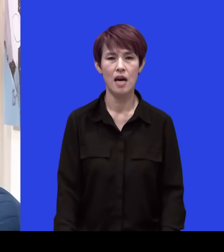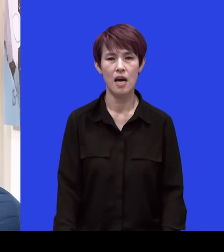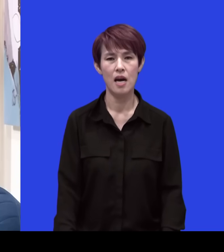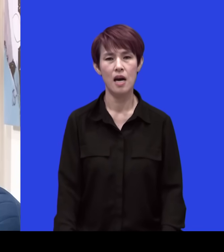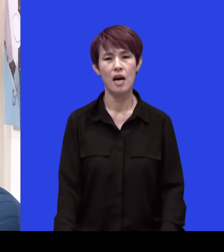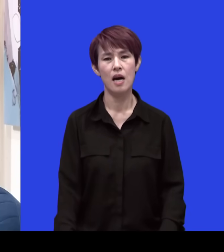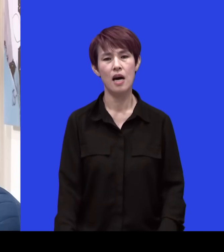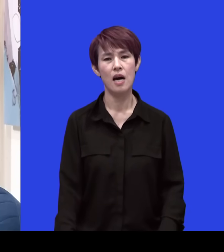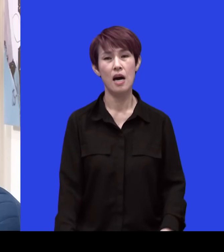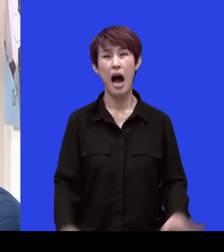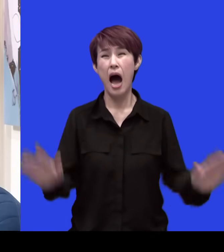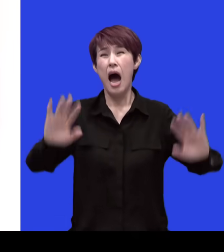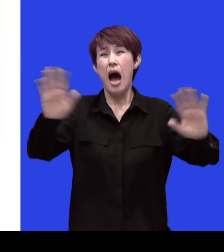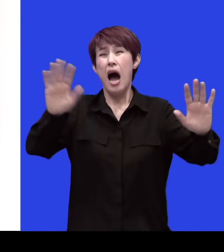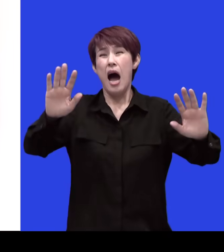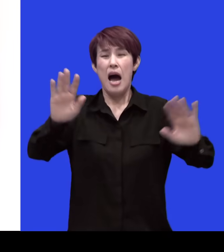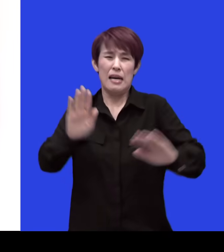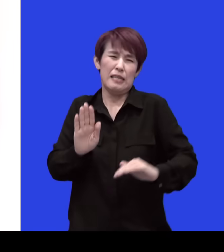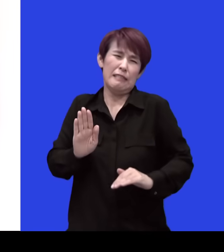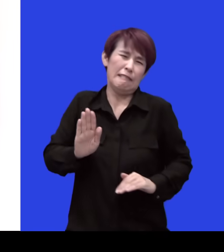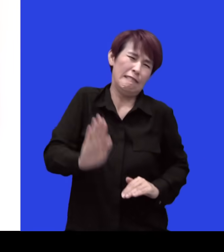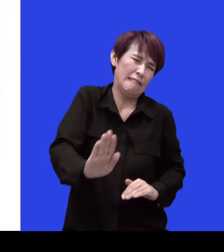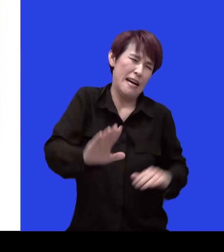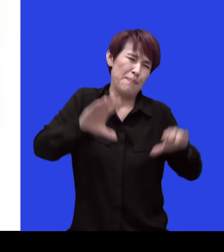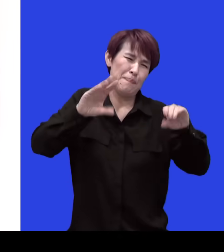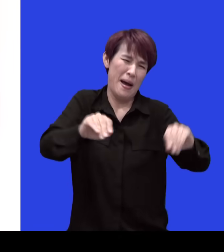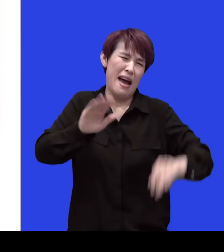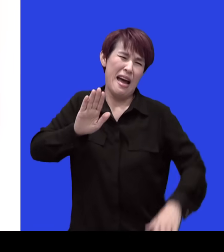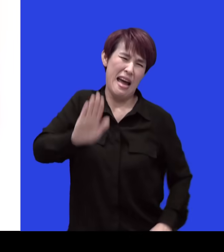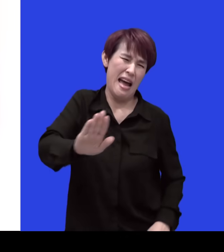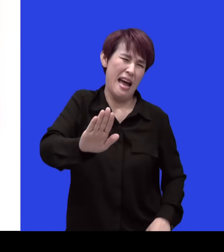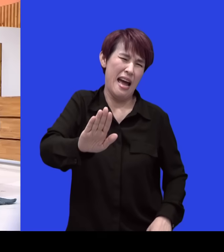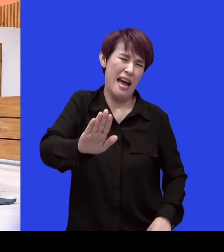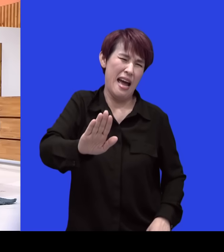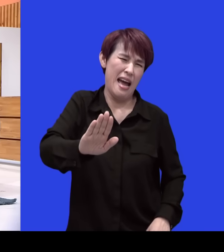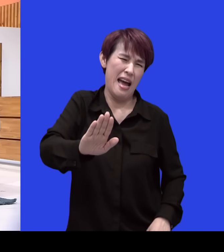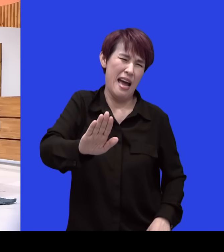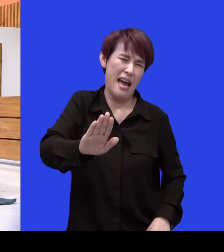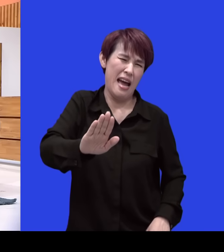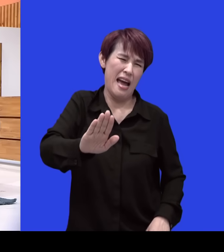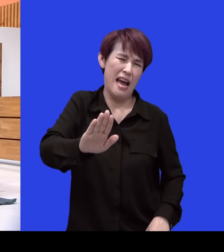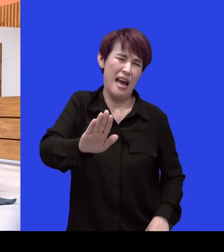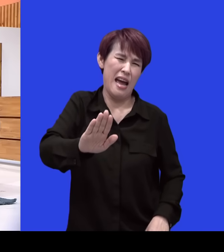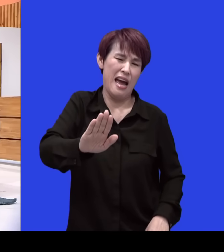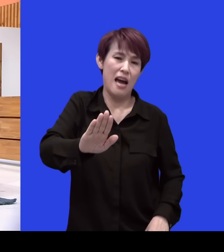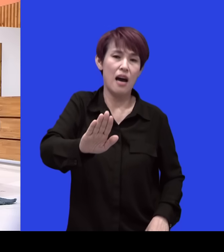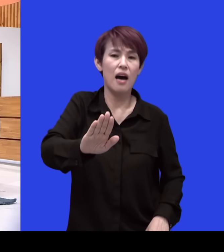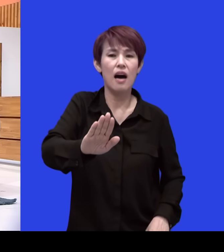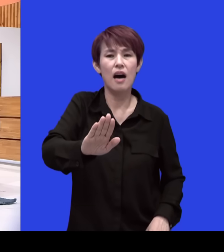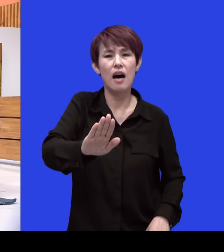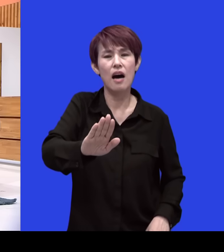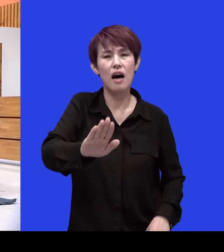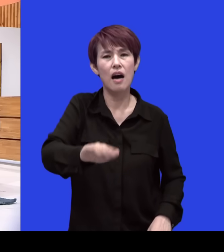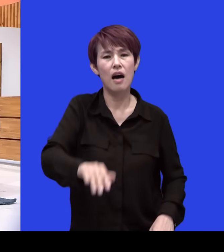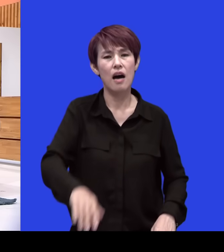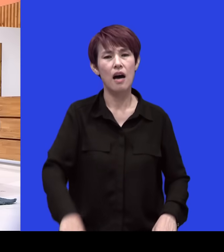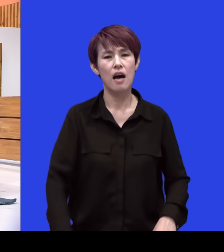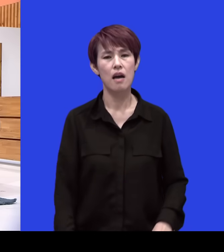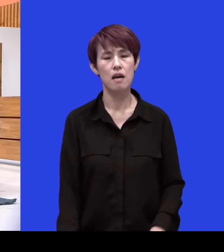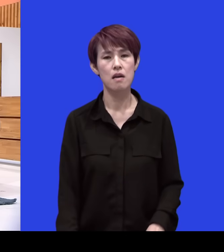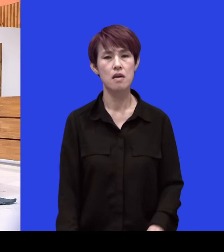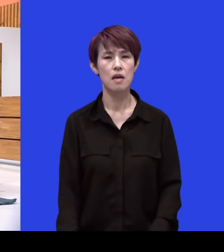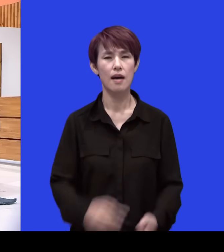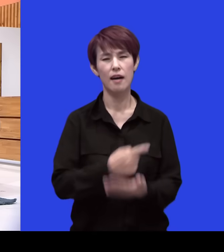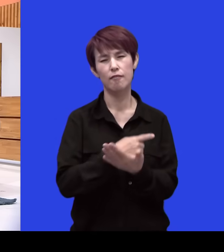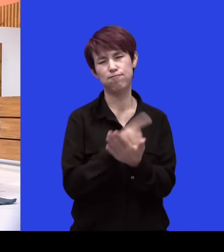그걸 브레이크를 밟았나 봐. 그러니까 뭐 한 고속도로에서. 그렇죠. 여기 같으면 100km 이상으로